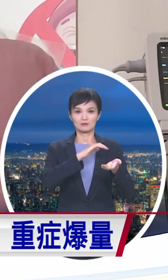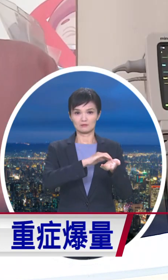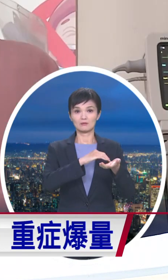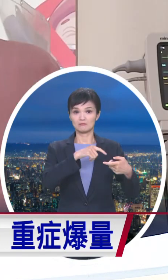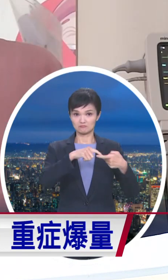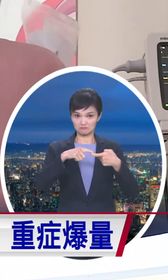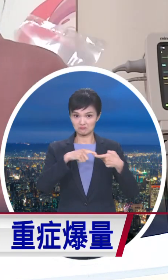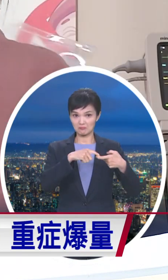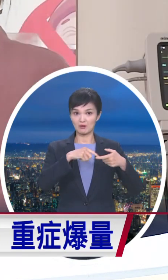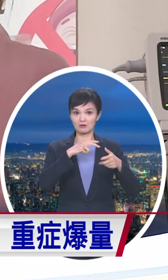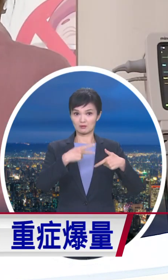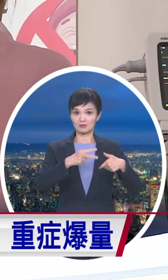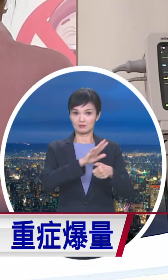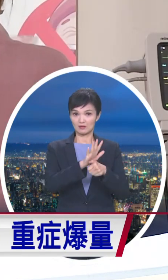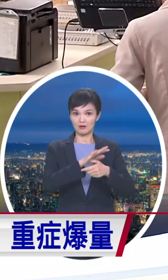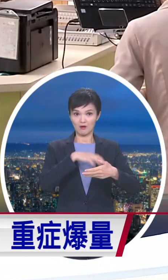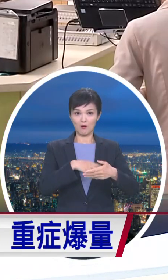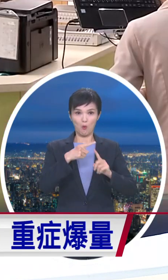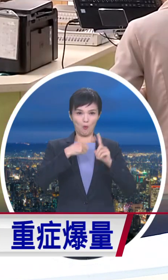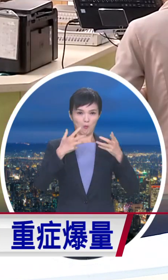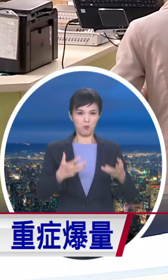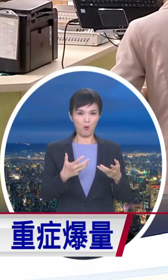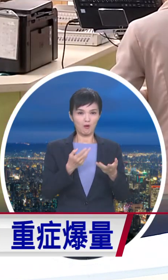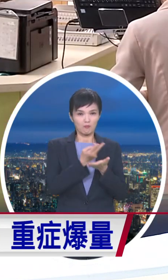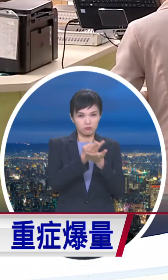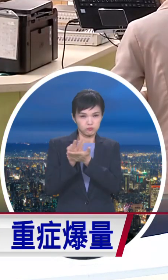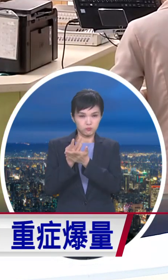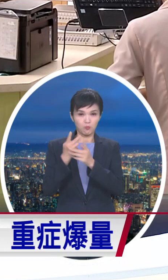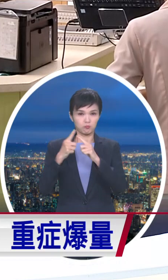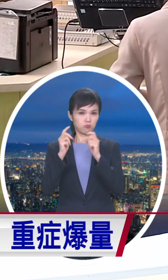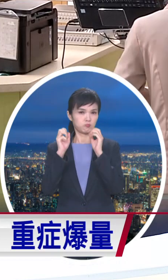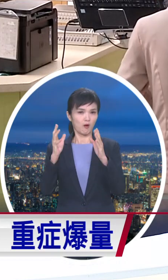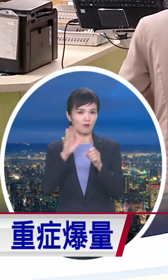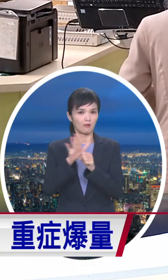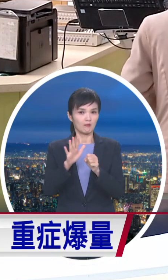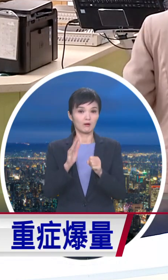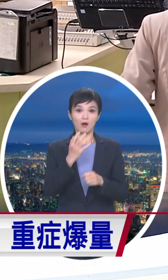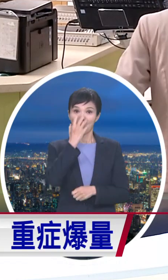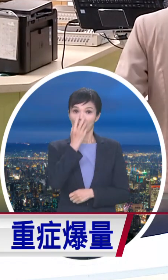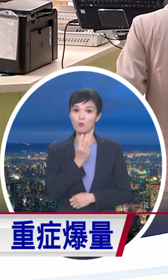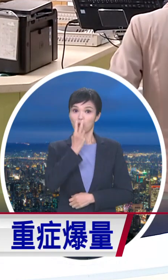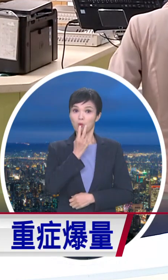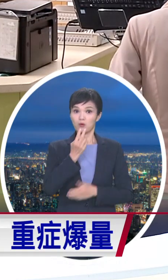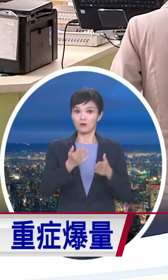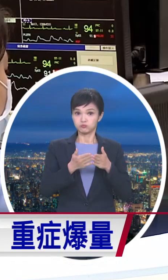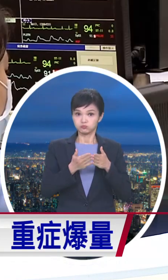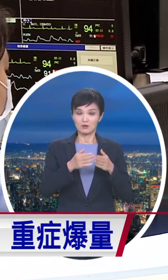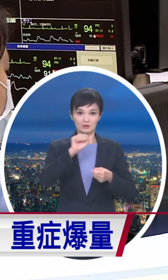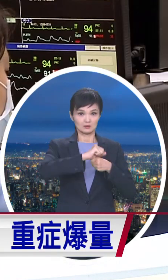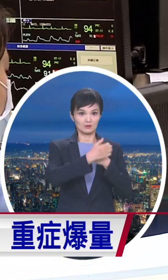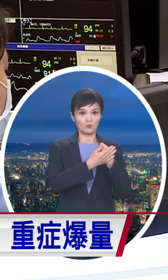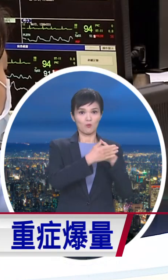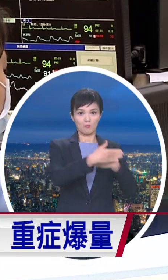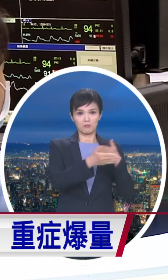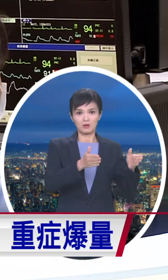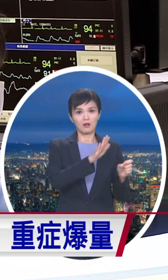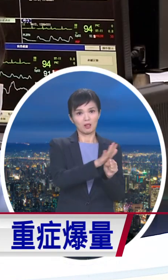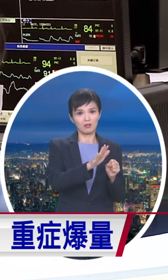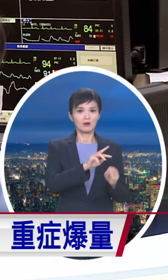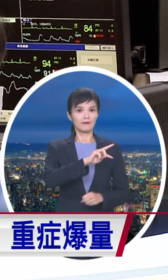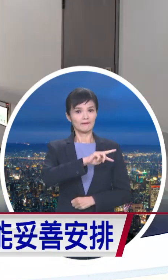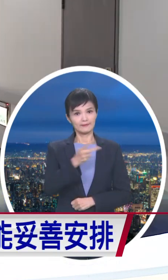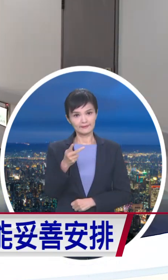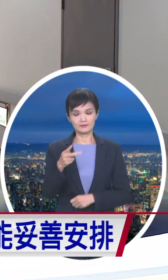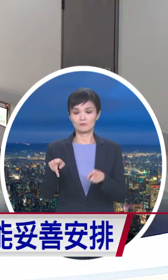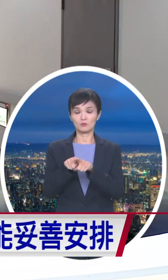医院仁爱院区重症的病患已经爆量，有需要呼吸器的病患，因为加护病房都已经满了，所